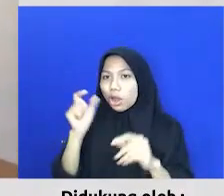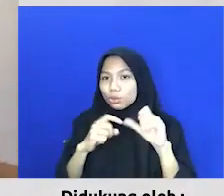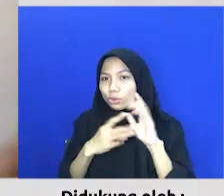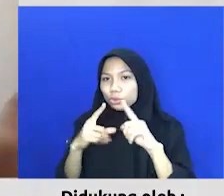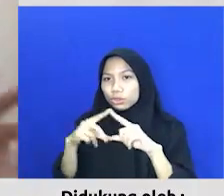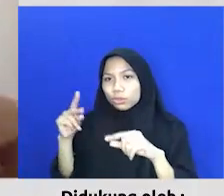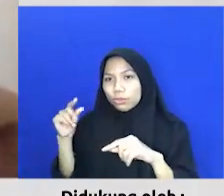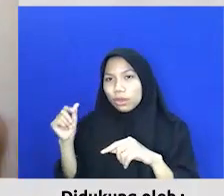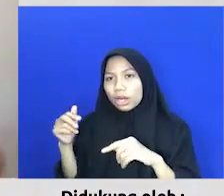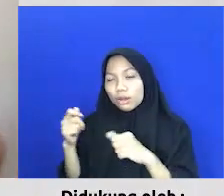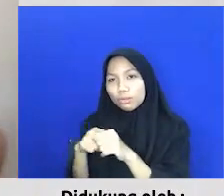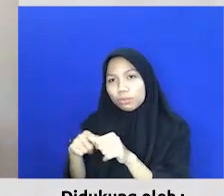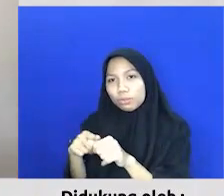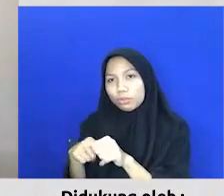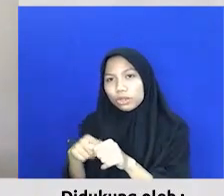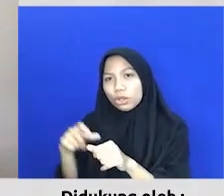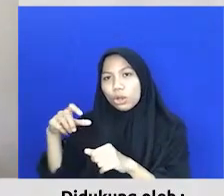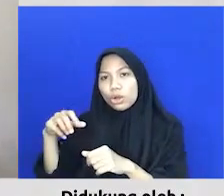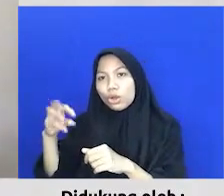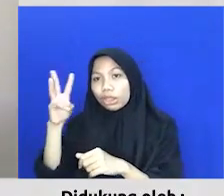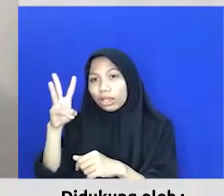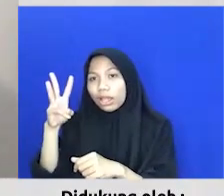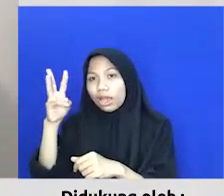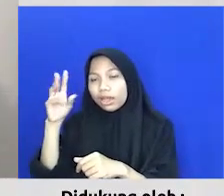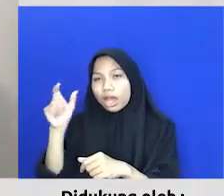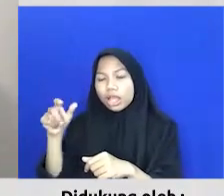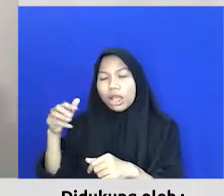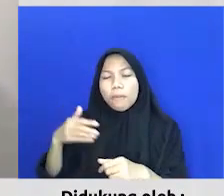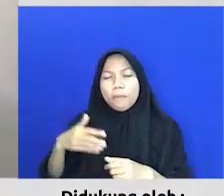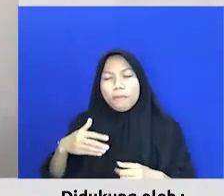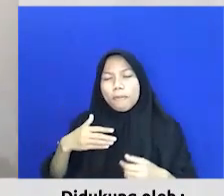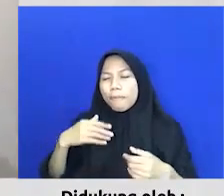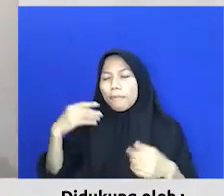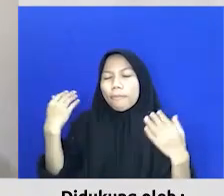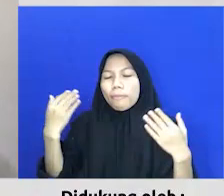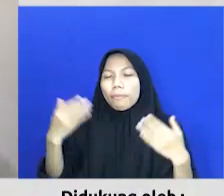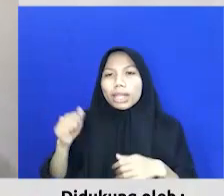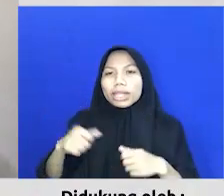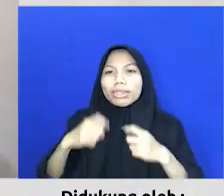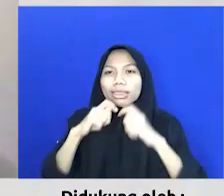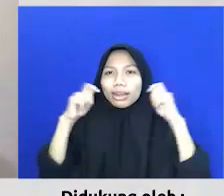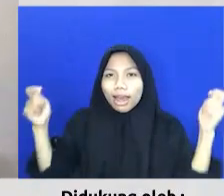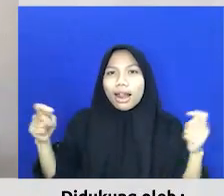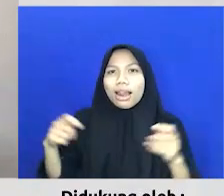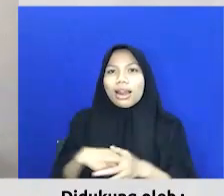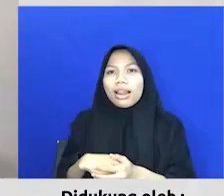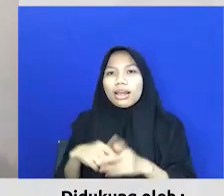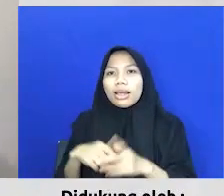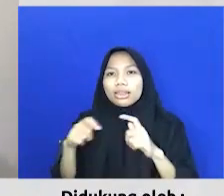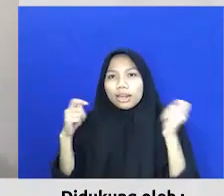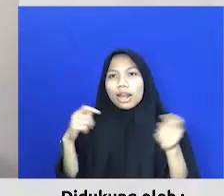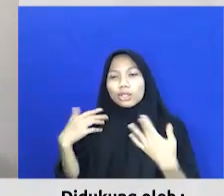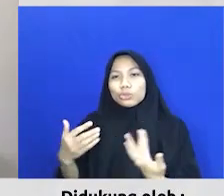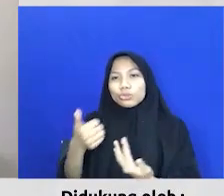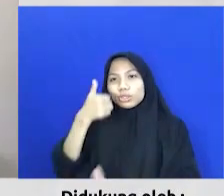gitu. Itu waktu nonton tuh kayak kita se-advance ini dulu